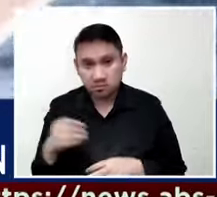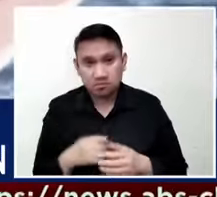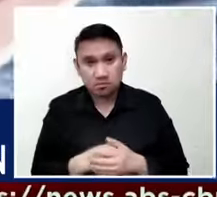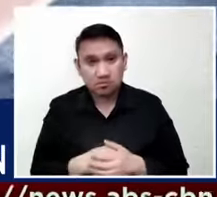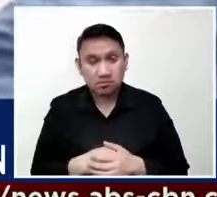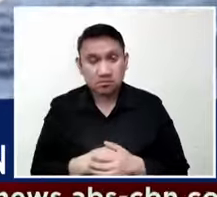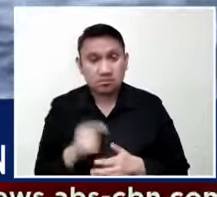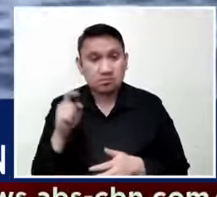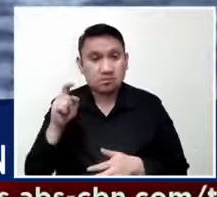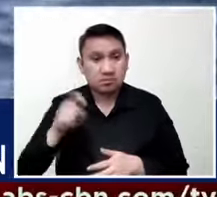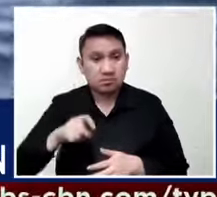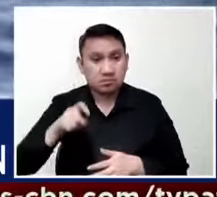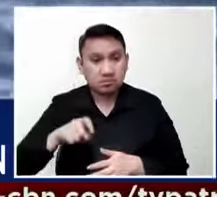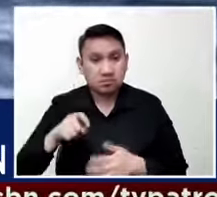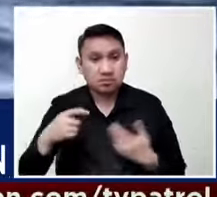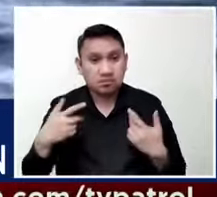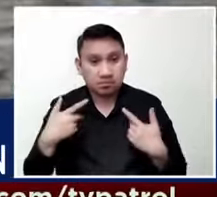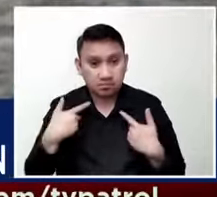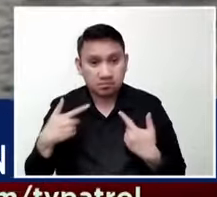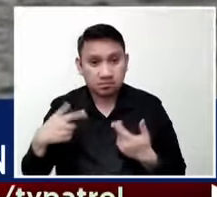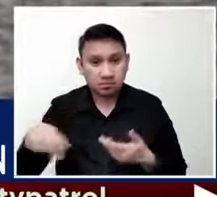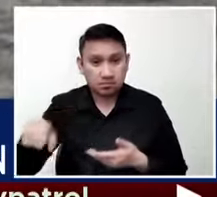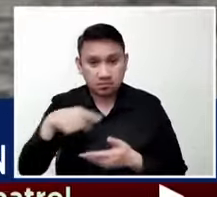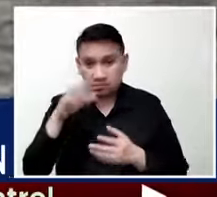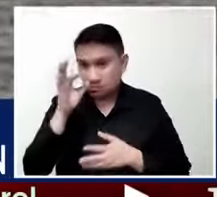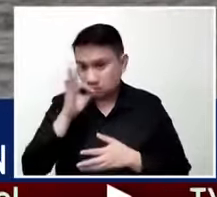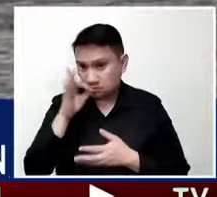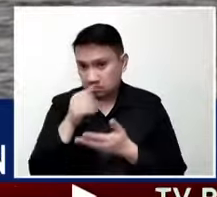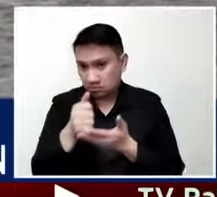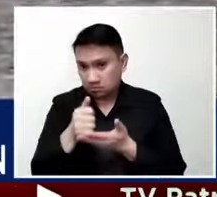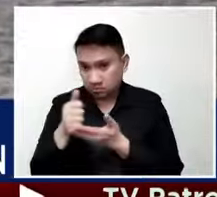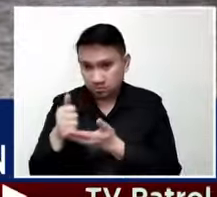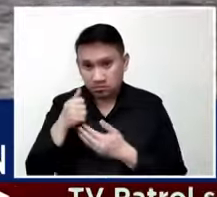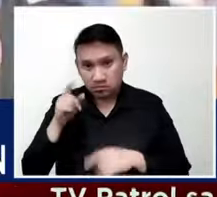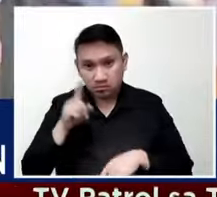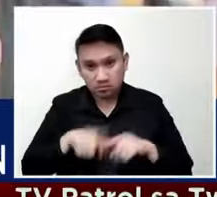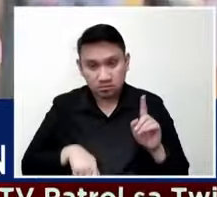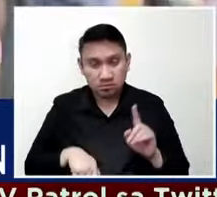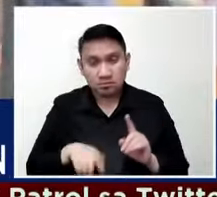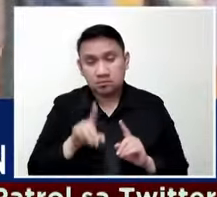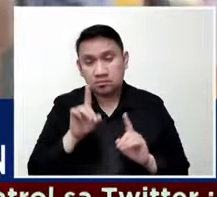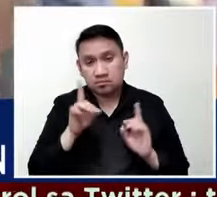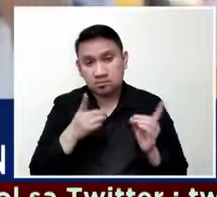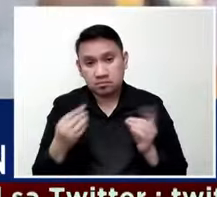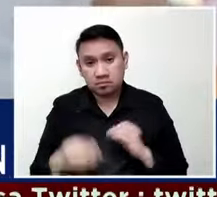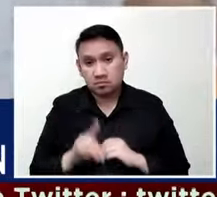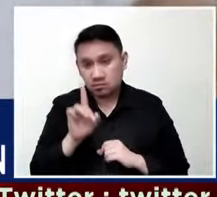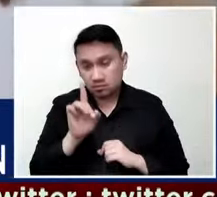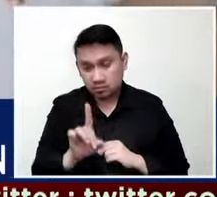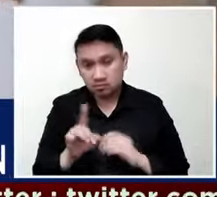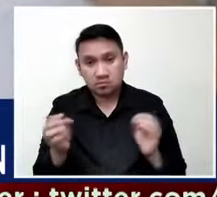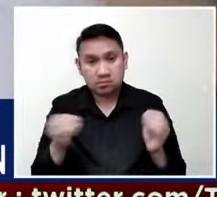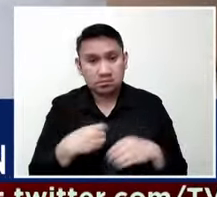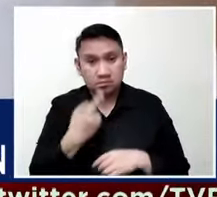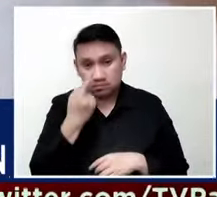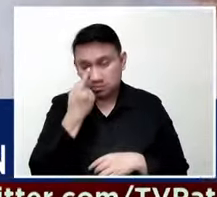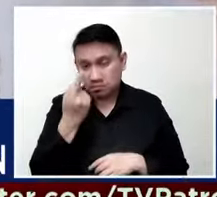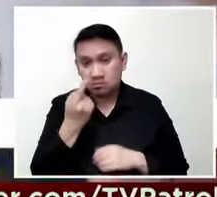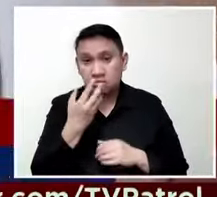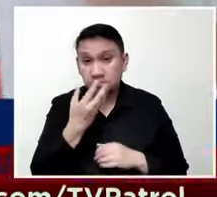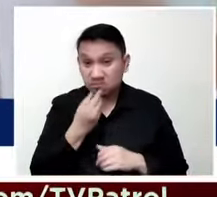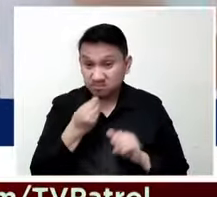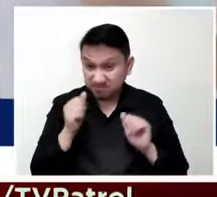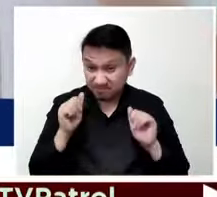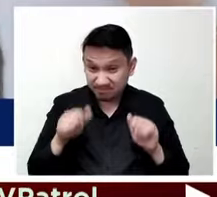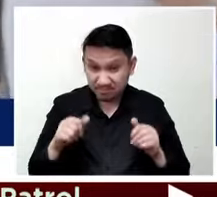kailangan lang naman na magtulong-tulong tayo. It cannot be done by one agency alone. Kung sino po yung nababagay sa